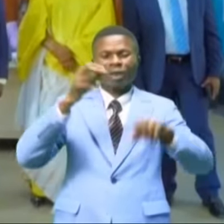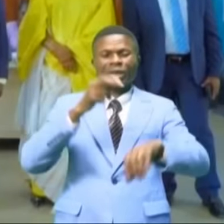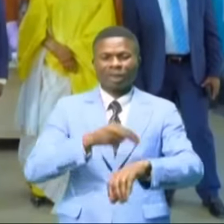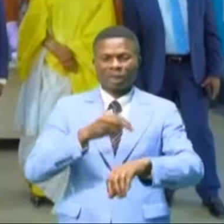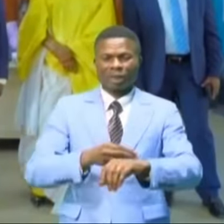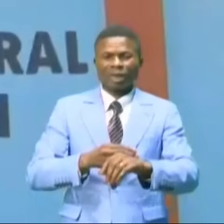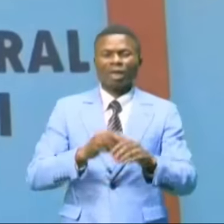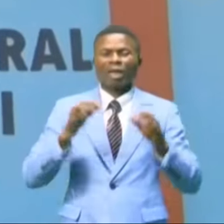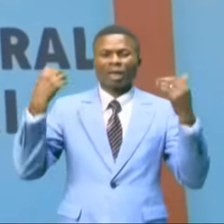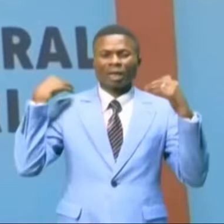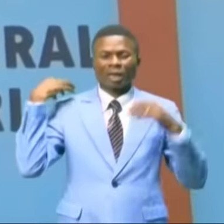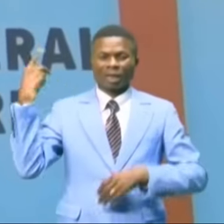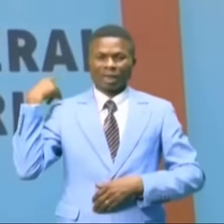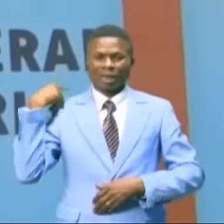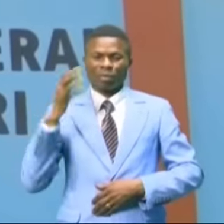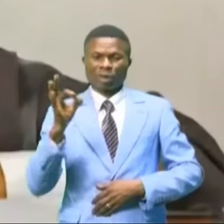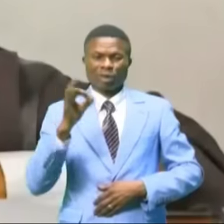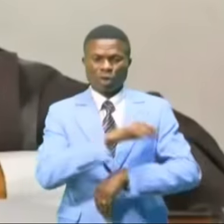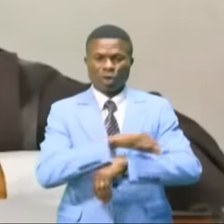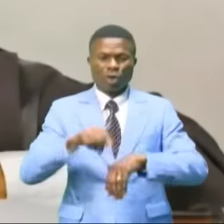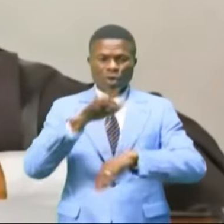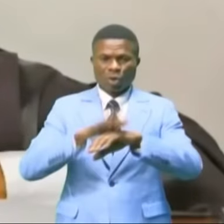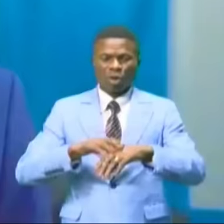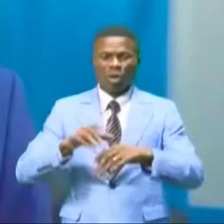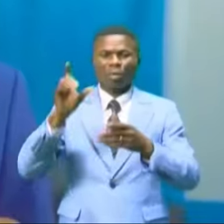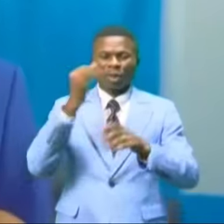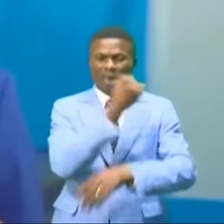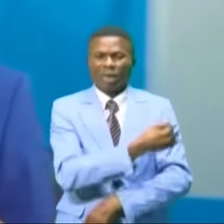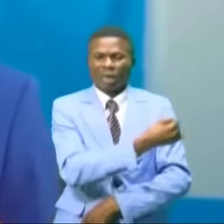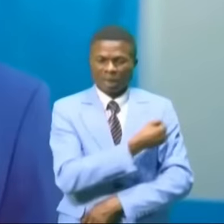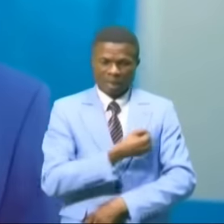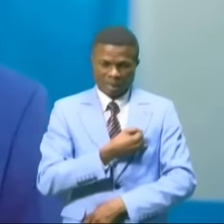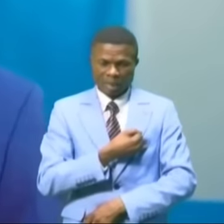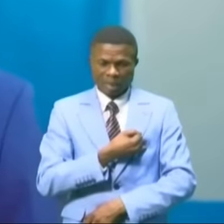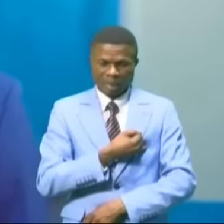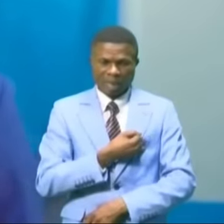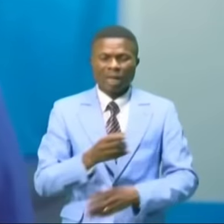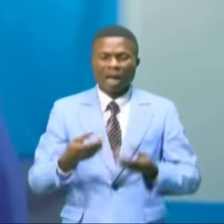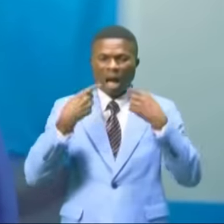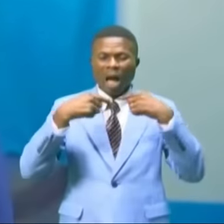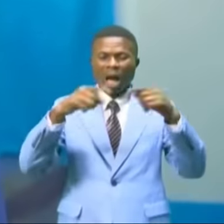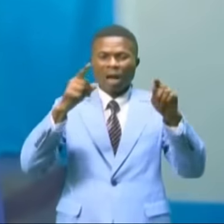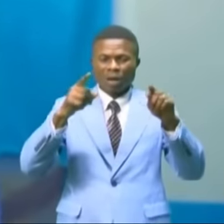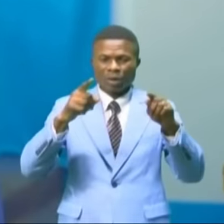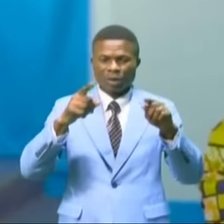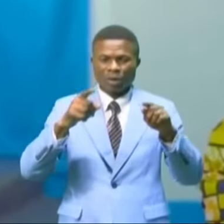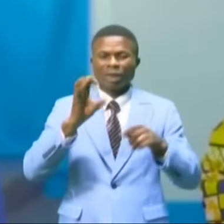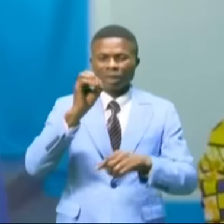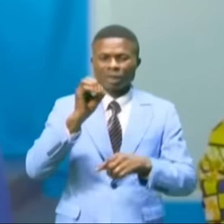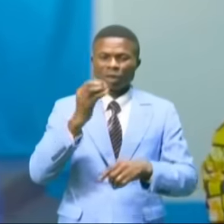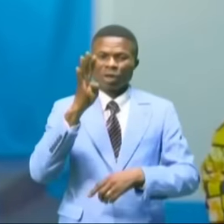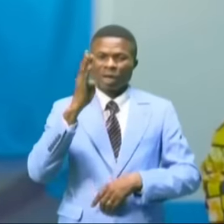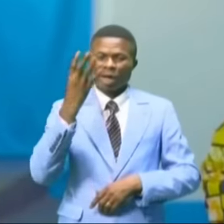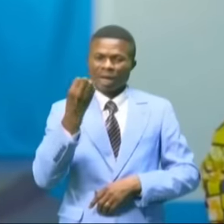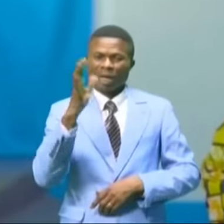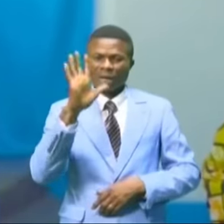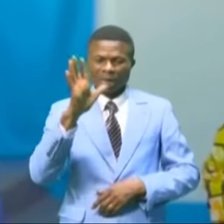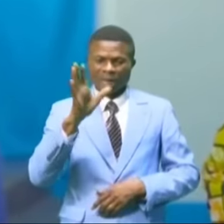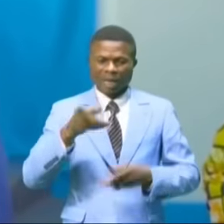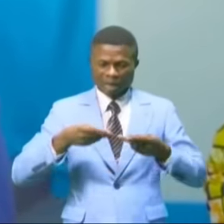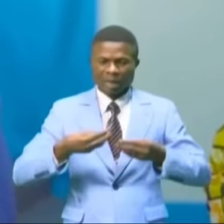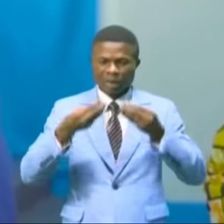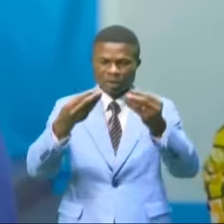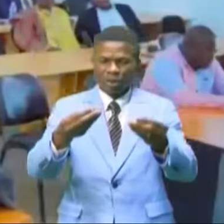ces nouveaux élus. La Cour d'appel de l'Ituri a rendu son arrêt RCE 045 qui donne de